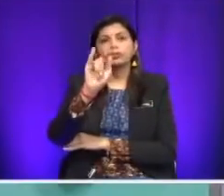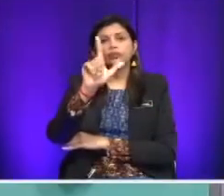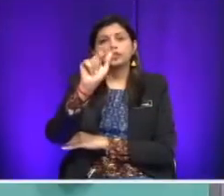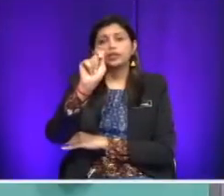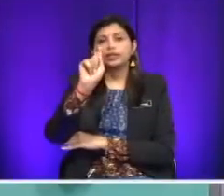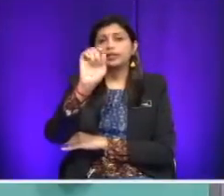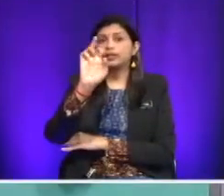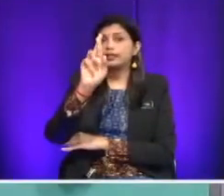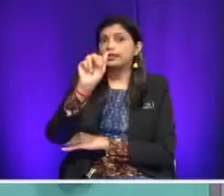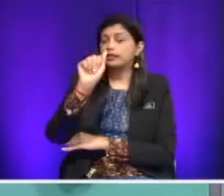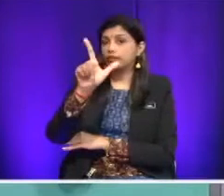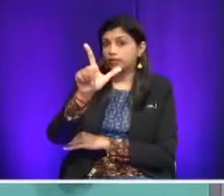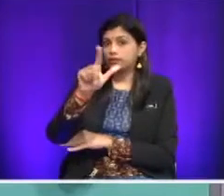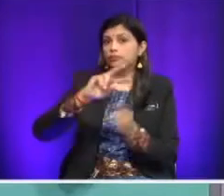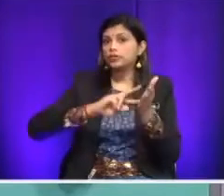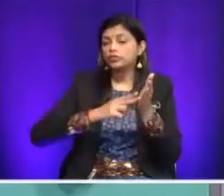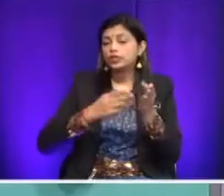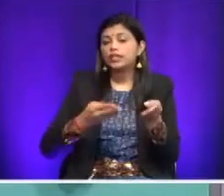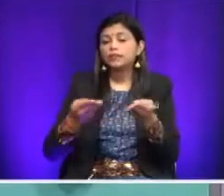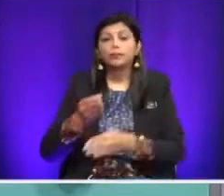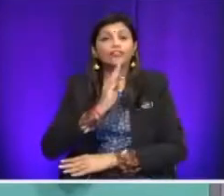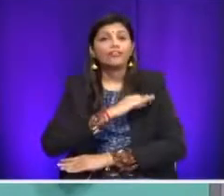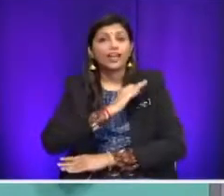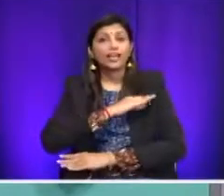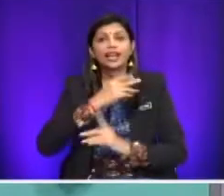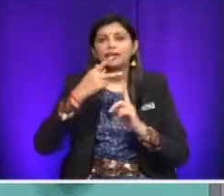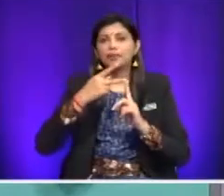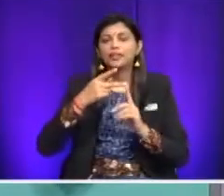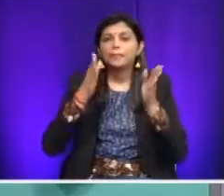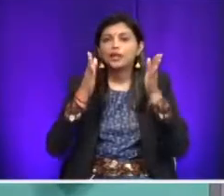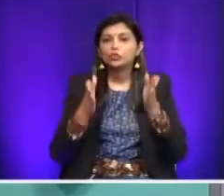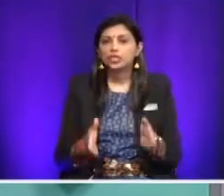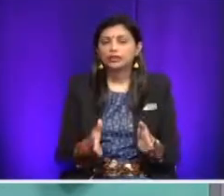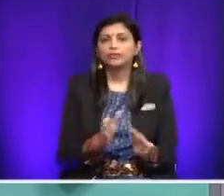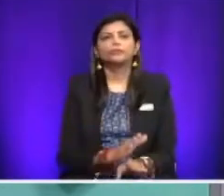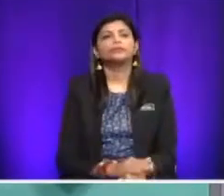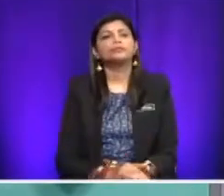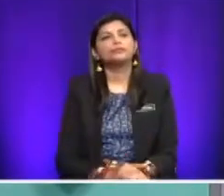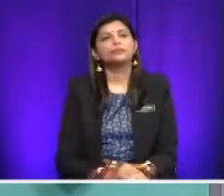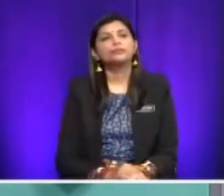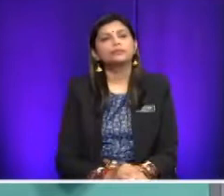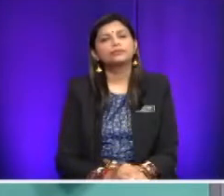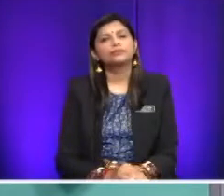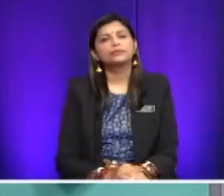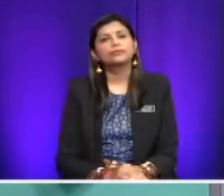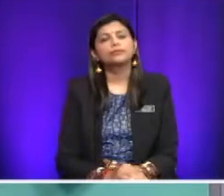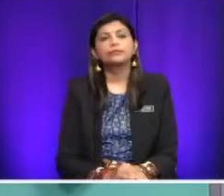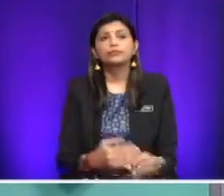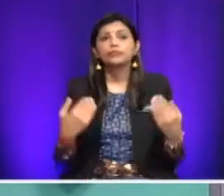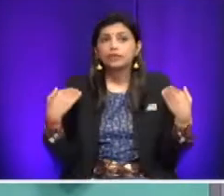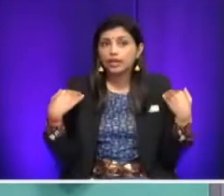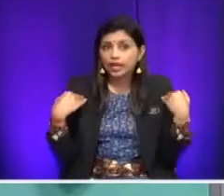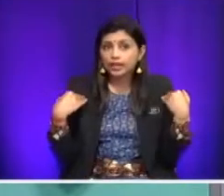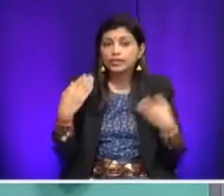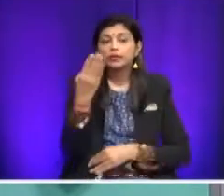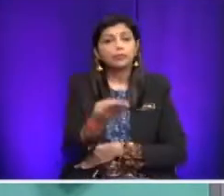sesuatu kepada manusia saling termasuk Oke kebentuk industri juga mengaku mereka bentuk makanan